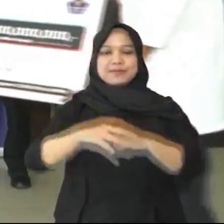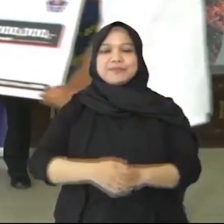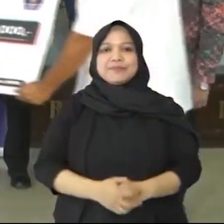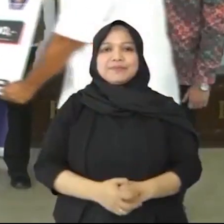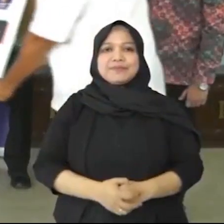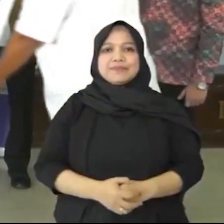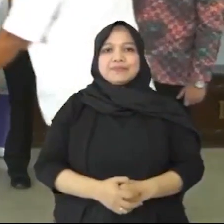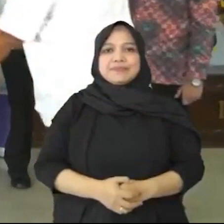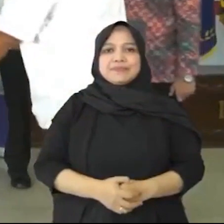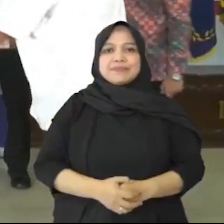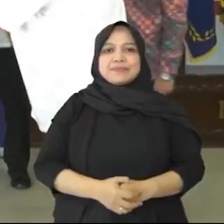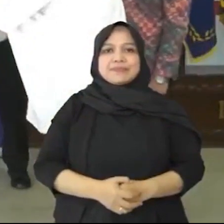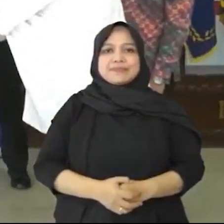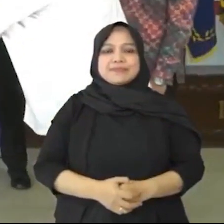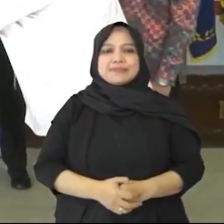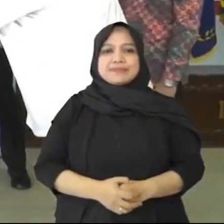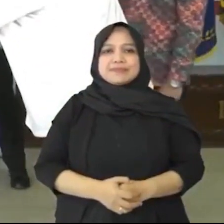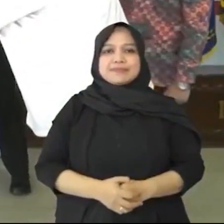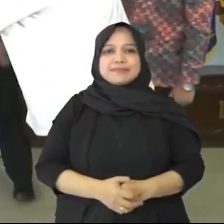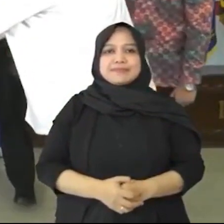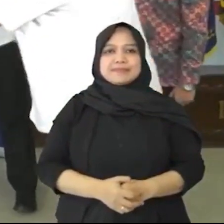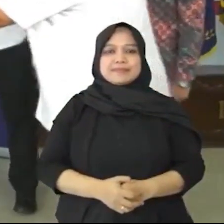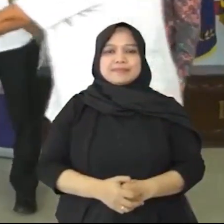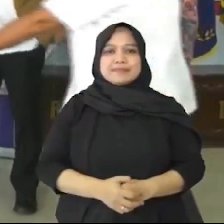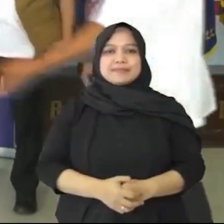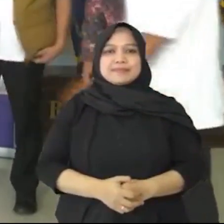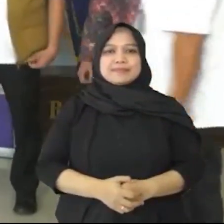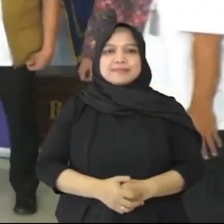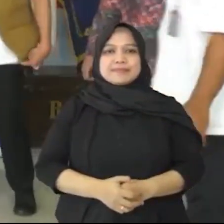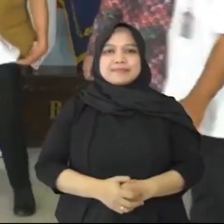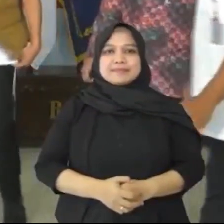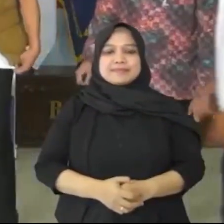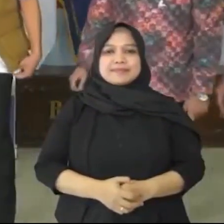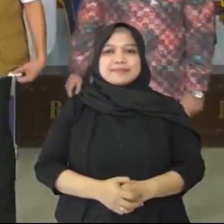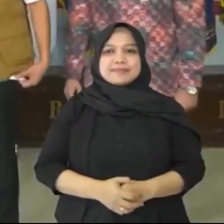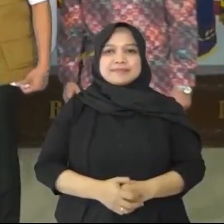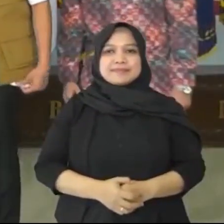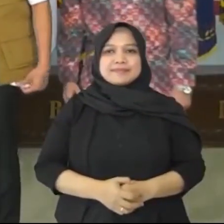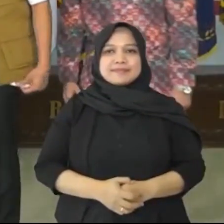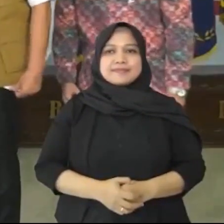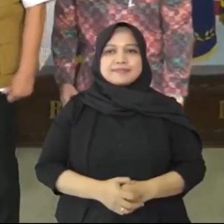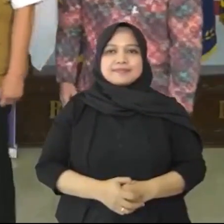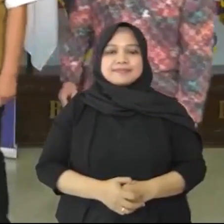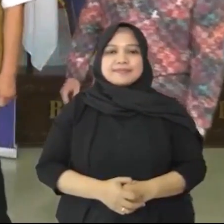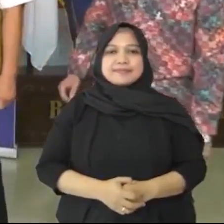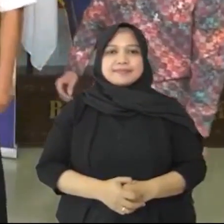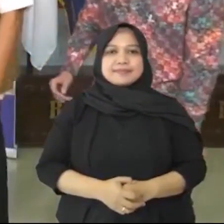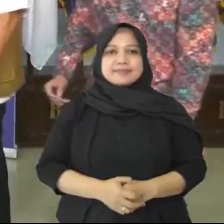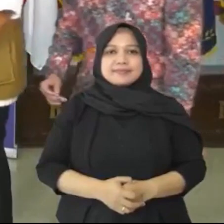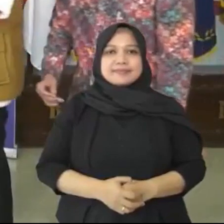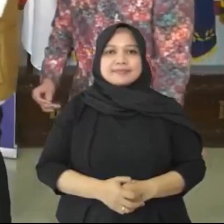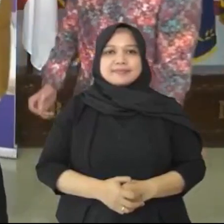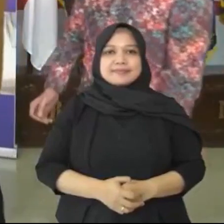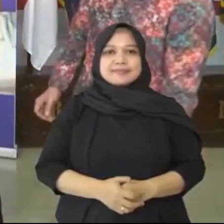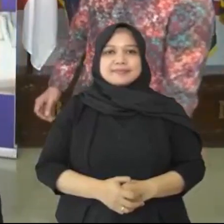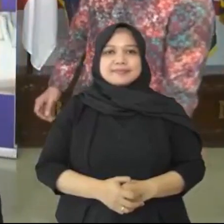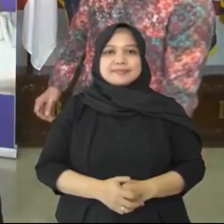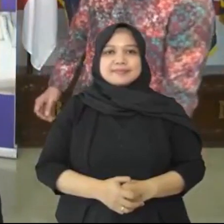the film's depan mereka Oh maaf ya